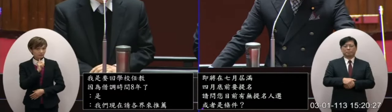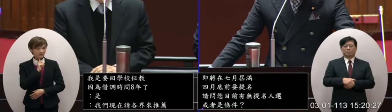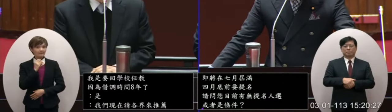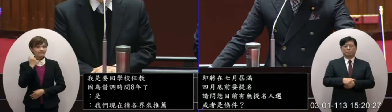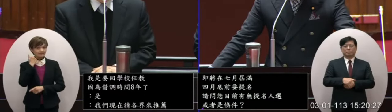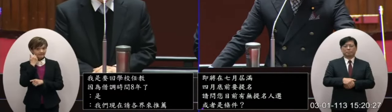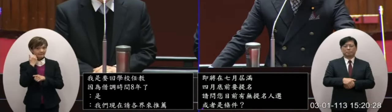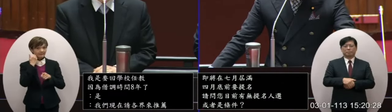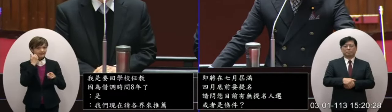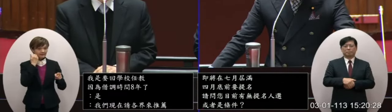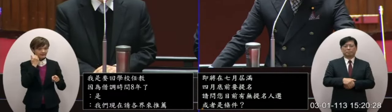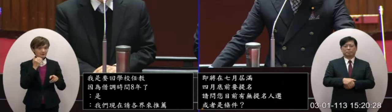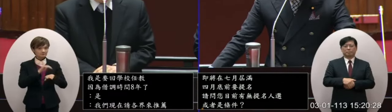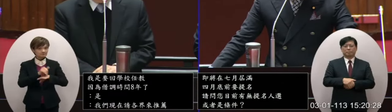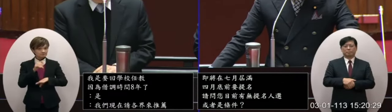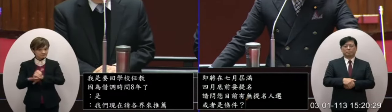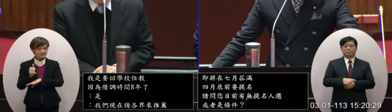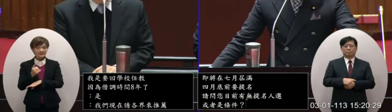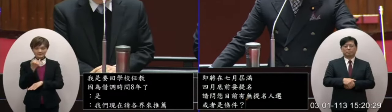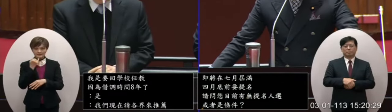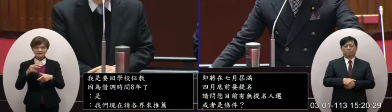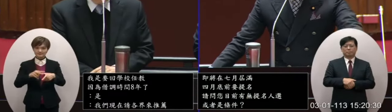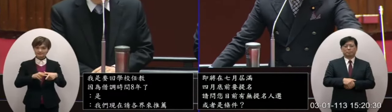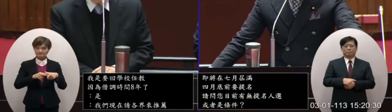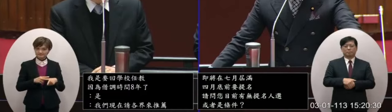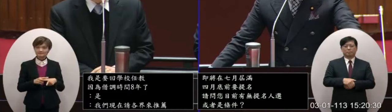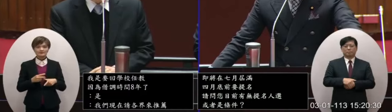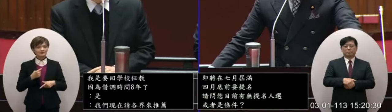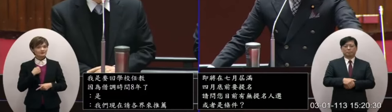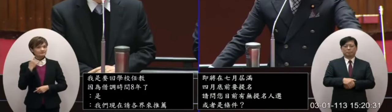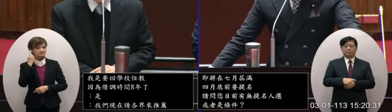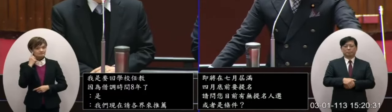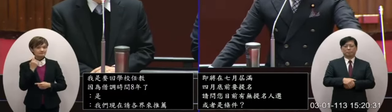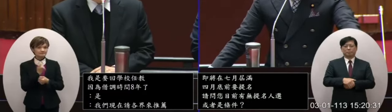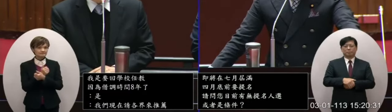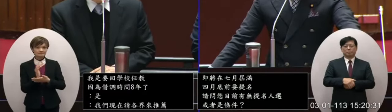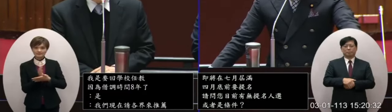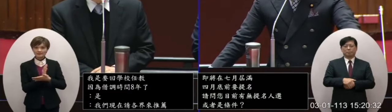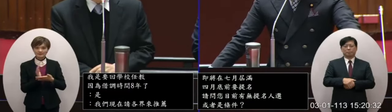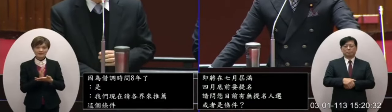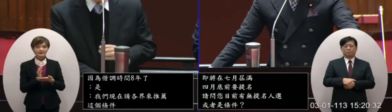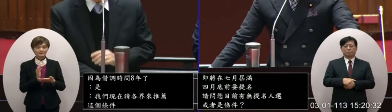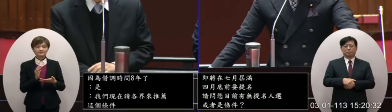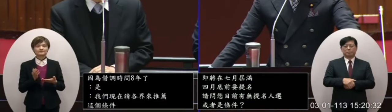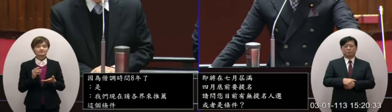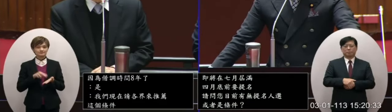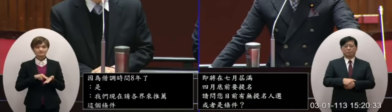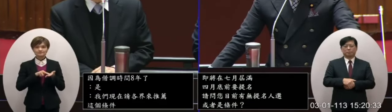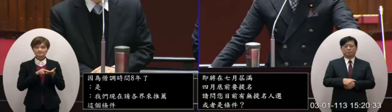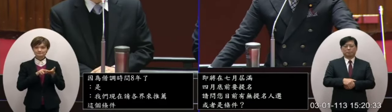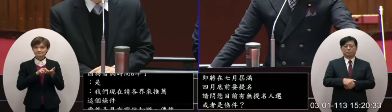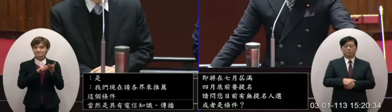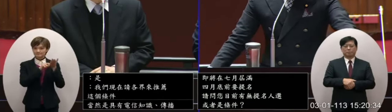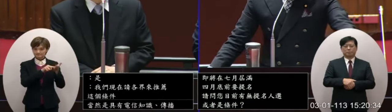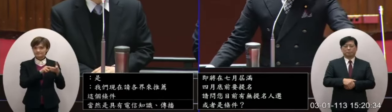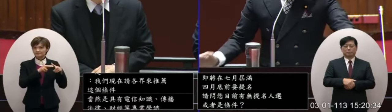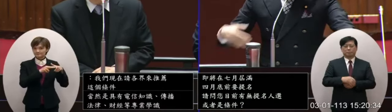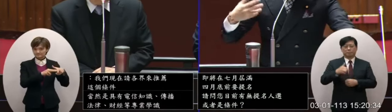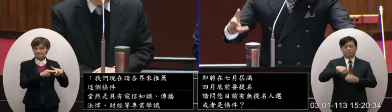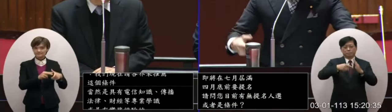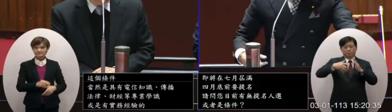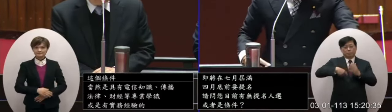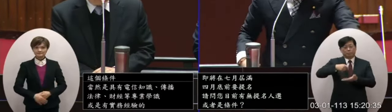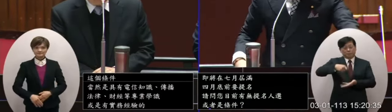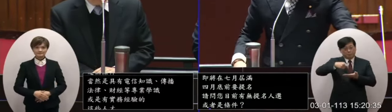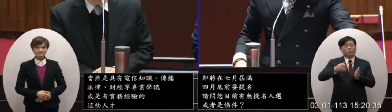些人才哈，我们来网罗他们，来作为我们向大院推荐的这个人选。 院长，谢谢你